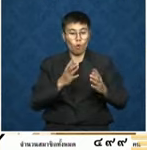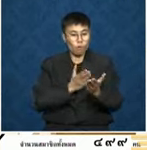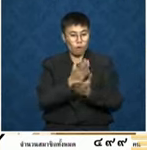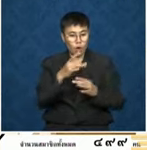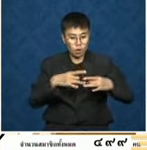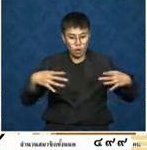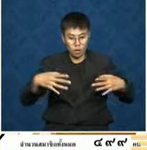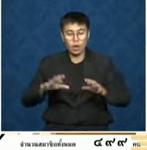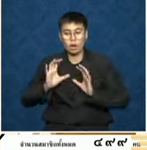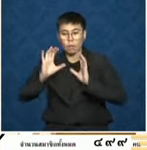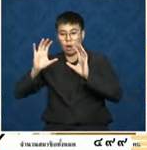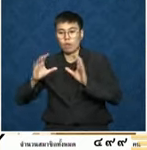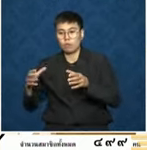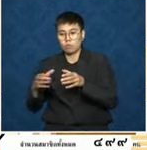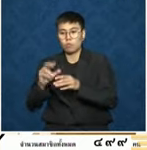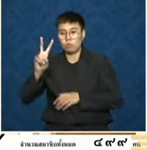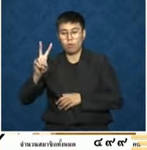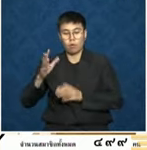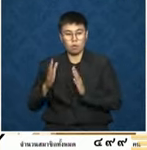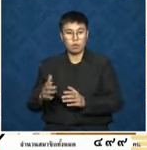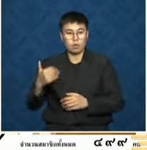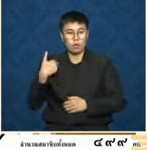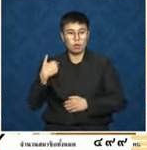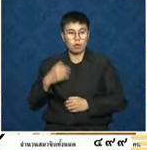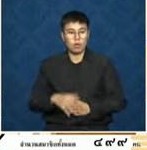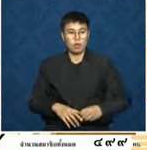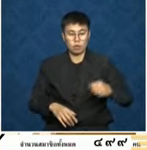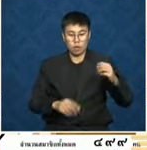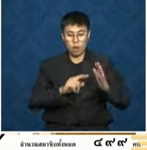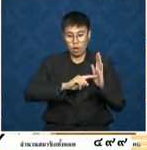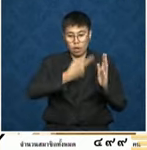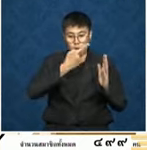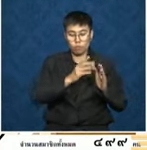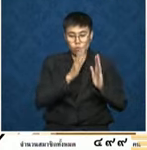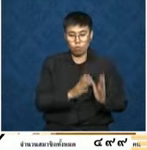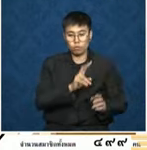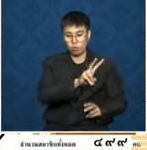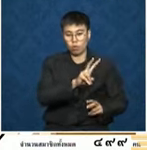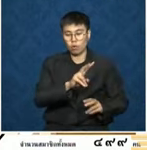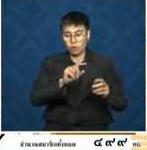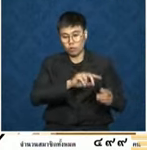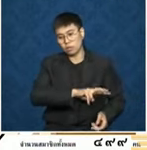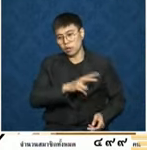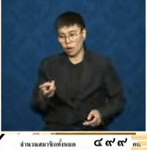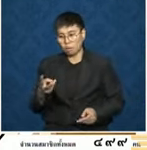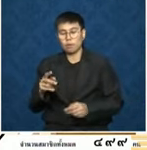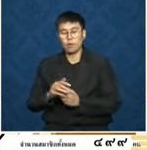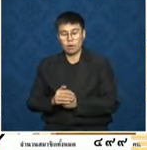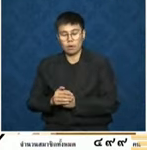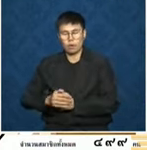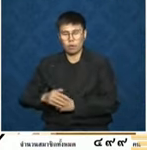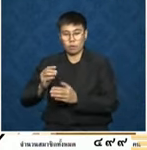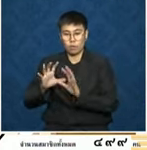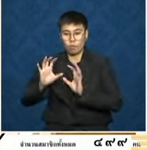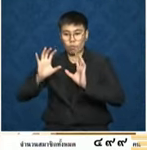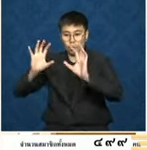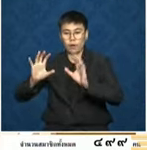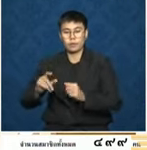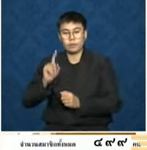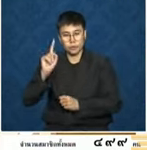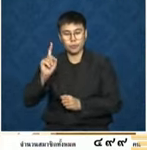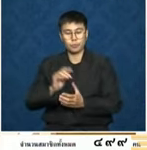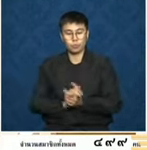บาล2นะครับเพราะฉะนั้นจะเป็นการเรียก2ต่อ1นะครับเริ่มที่ฝ่ายค้าน2ท่านก่อนแล้วก็สลับไปที่ฝ่ายรัฐบาลนะครับเชิญ